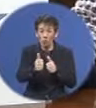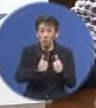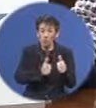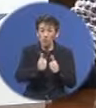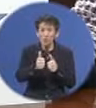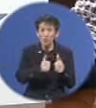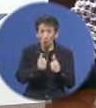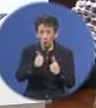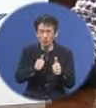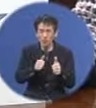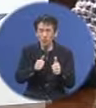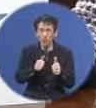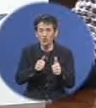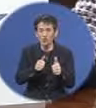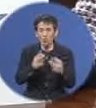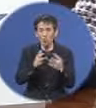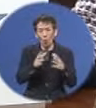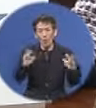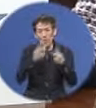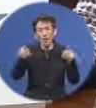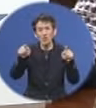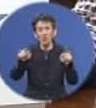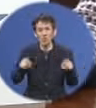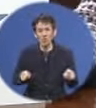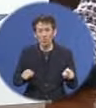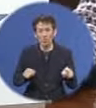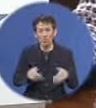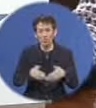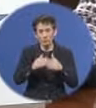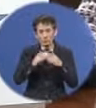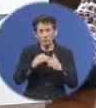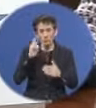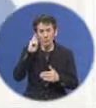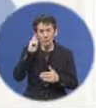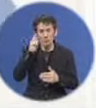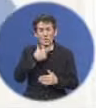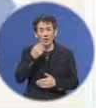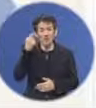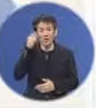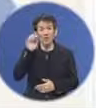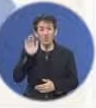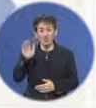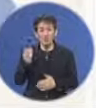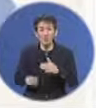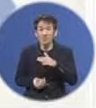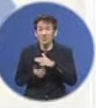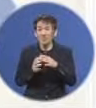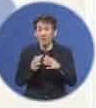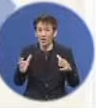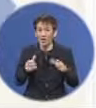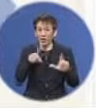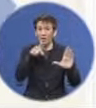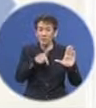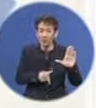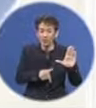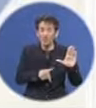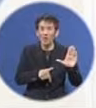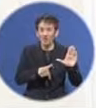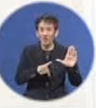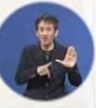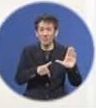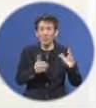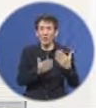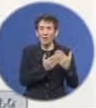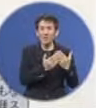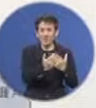にするような非常に大きなイベントをね、はい、作っていこうとしてるんですね、 はい、 最大のものはね、関西ワールドマスターズゲ